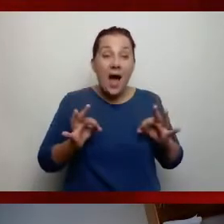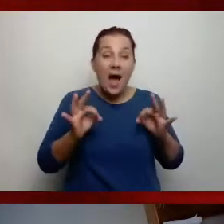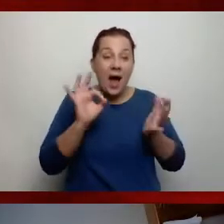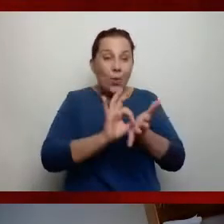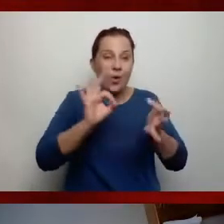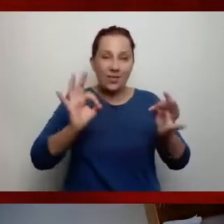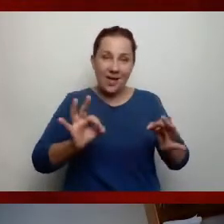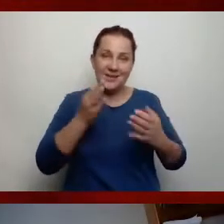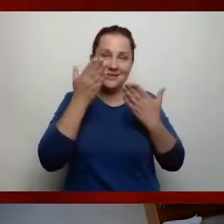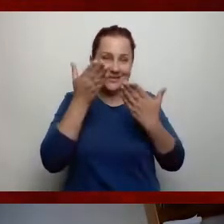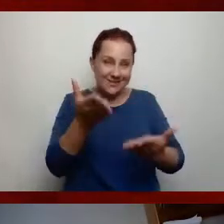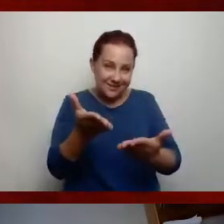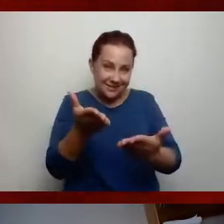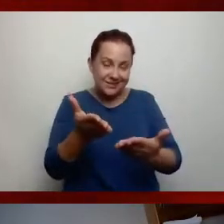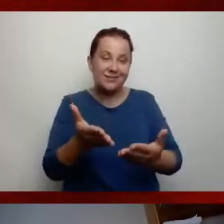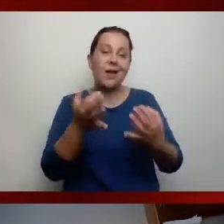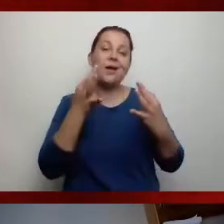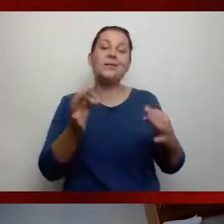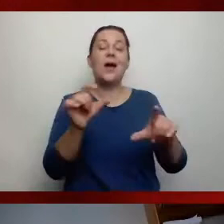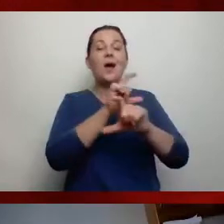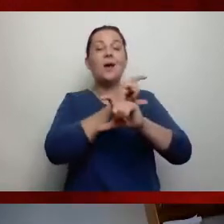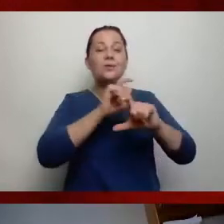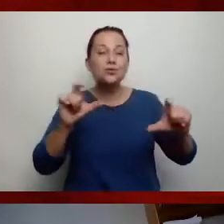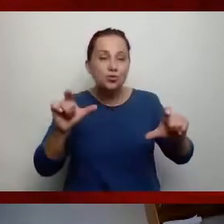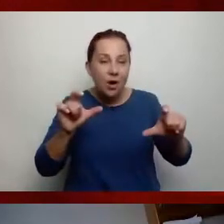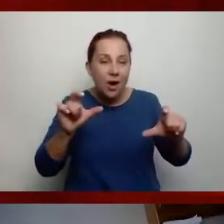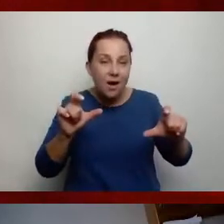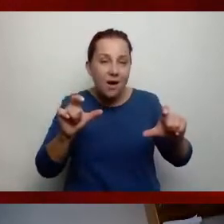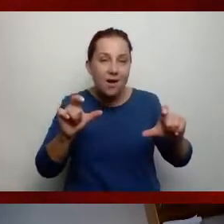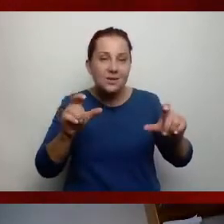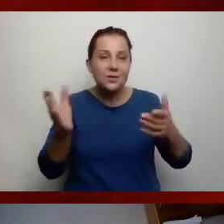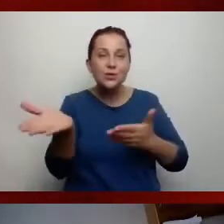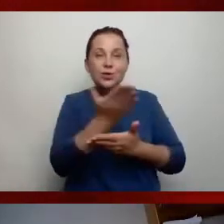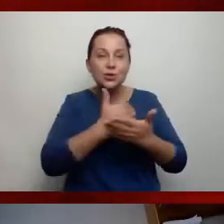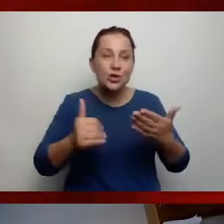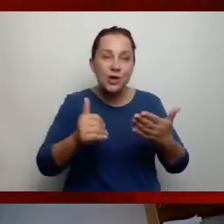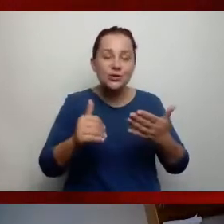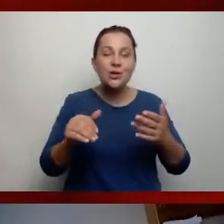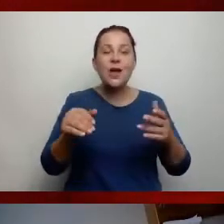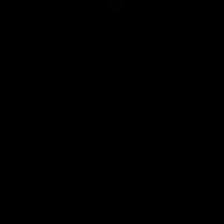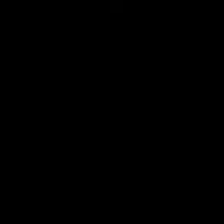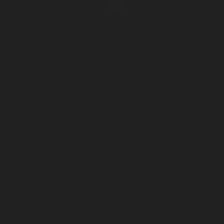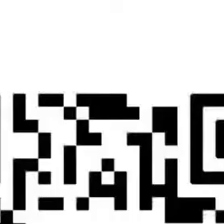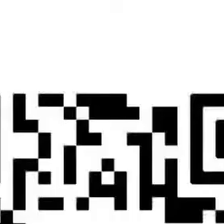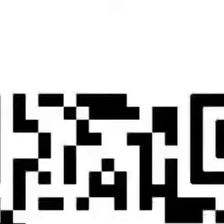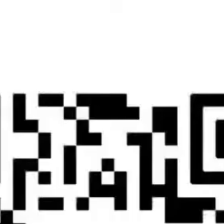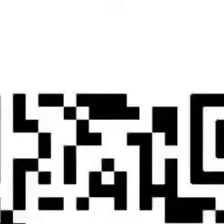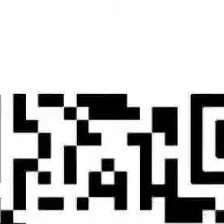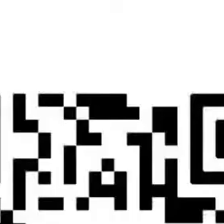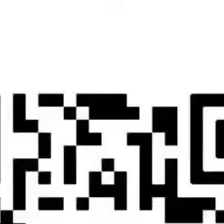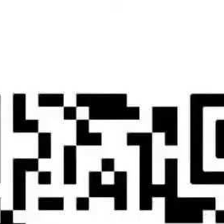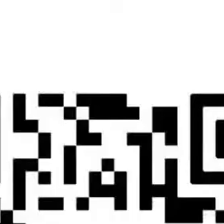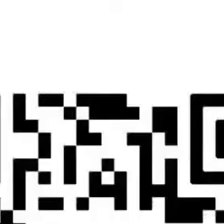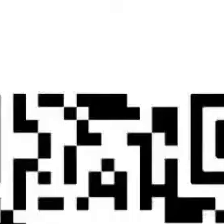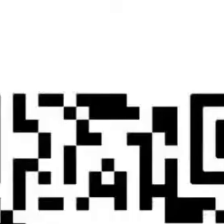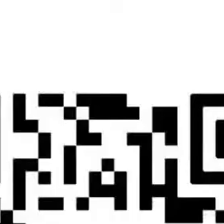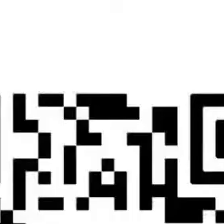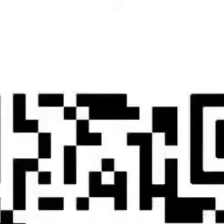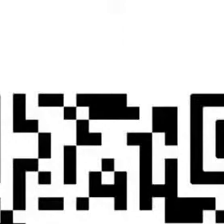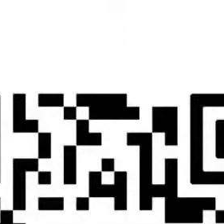ty. I myślę, że nadszedł czas na tę część audycji, którą nazywamy Chwila dla Kaczmarofila.